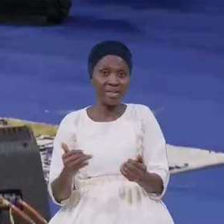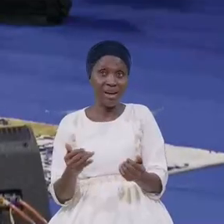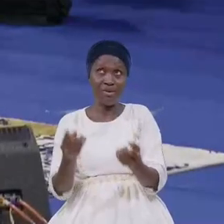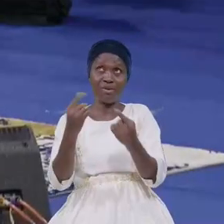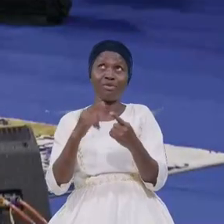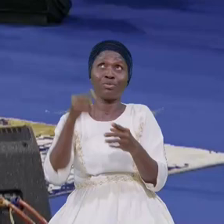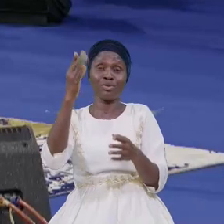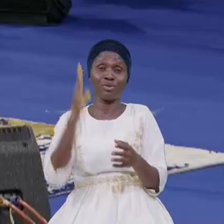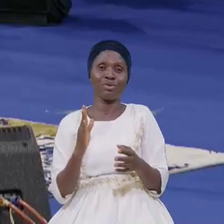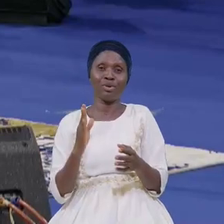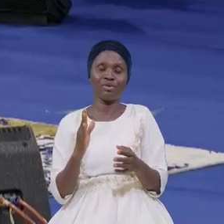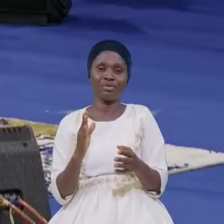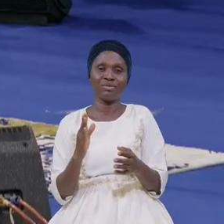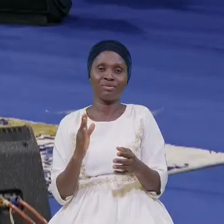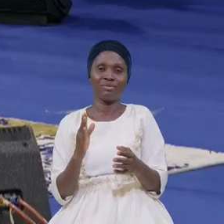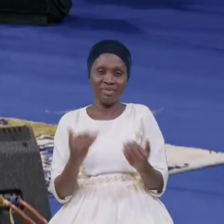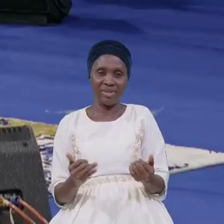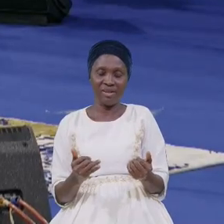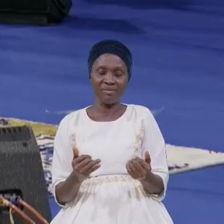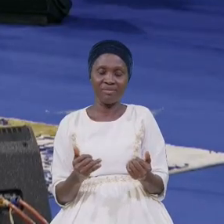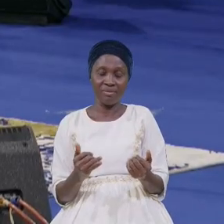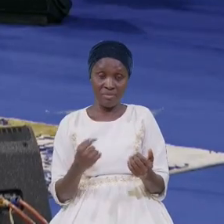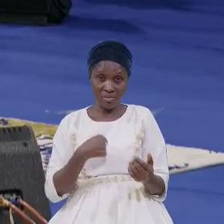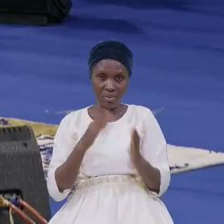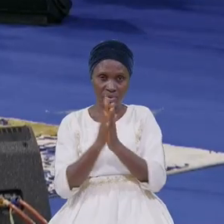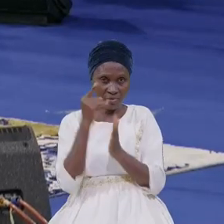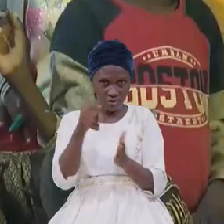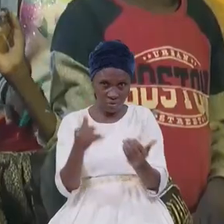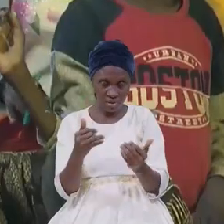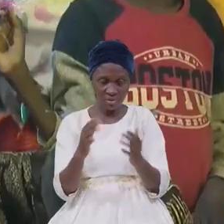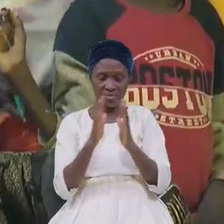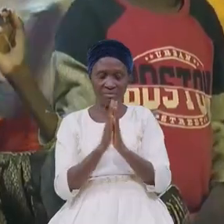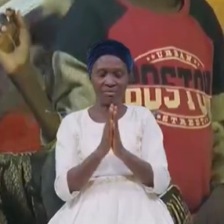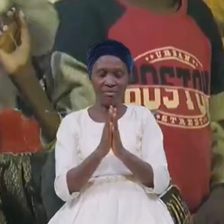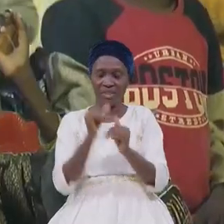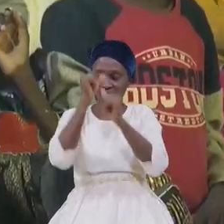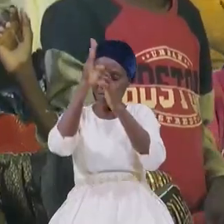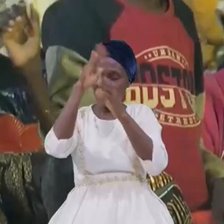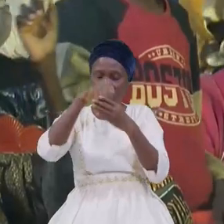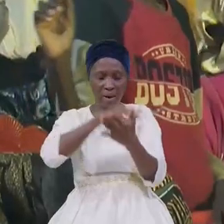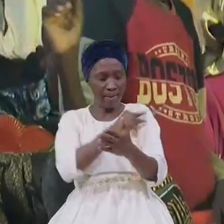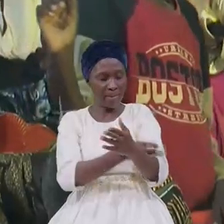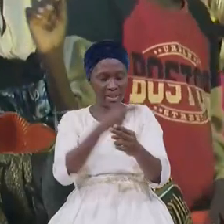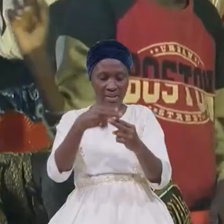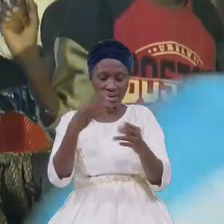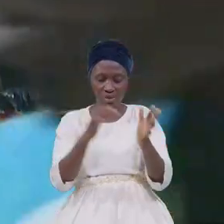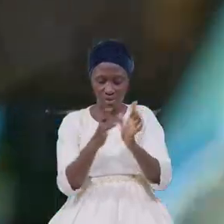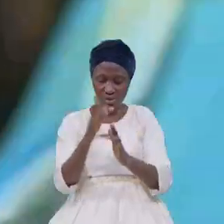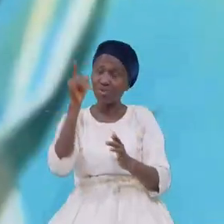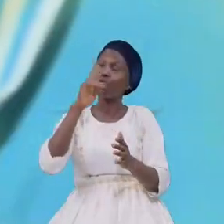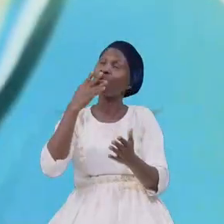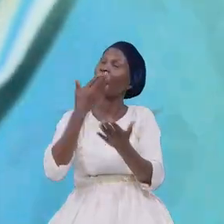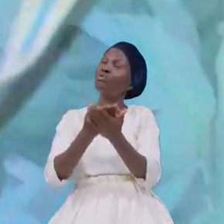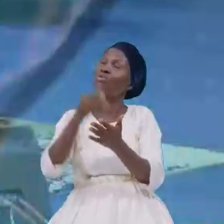L'eau et l'huile ne se mélangent pas. Je prie avec vous maintenant, Père, au nom puissant de Jésus, tu es le